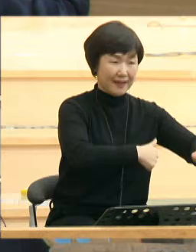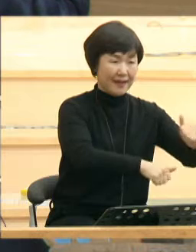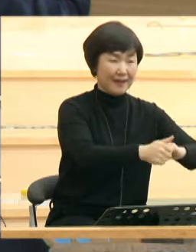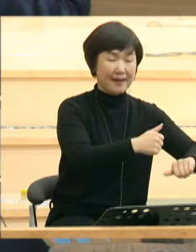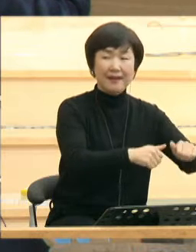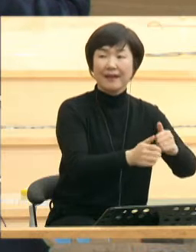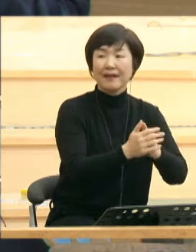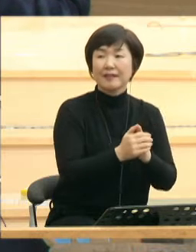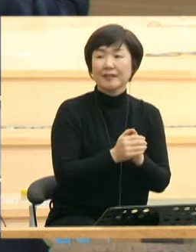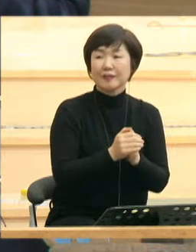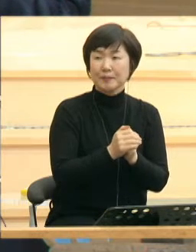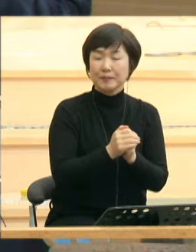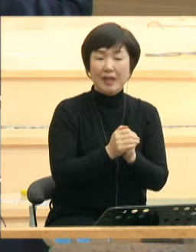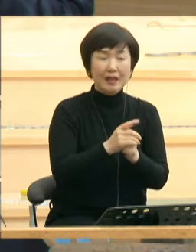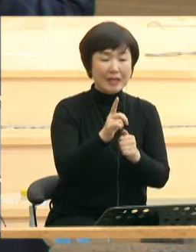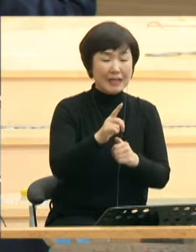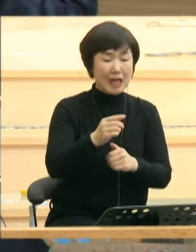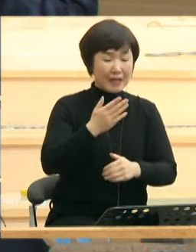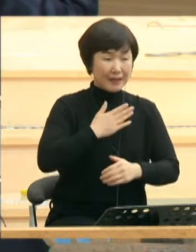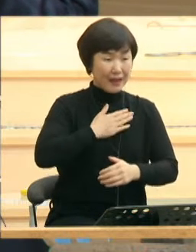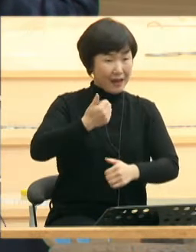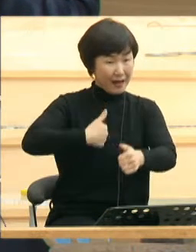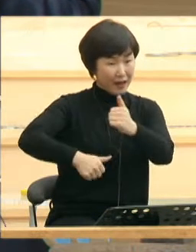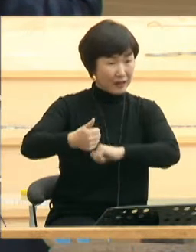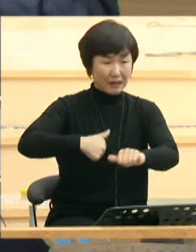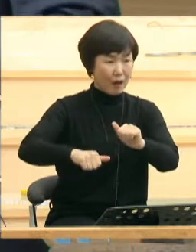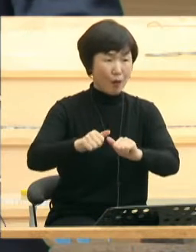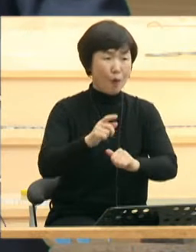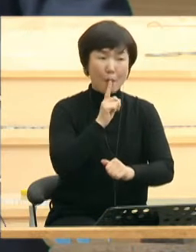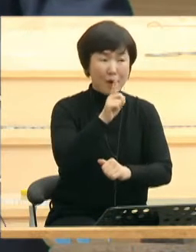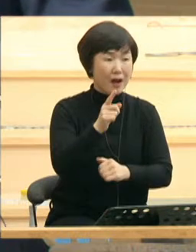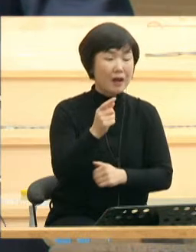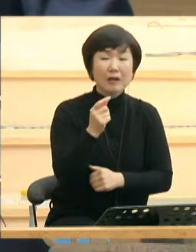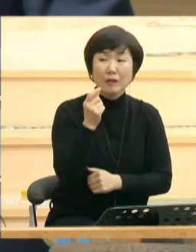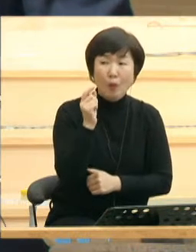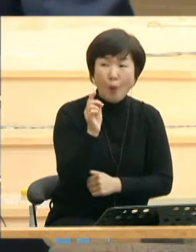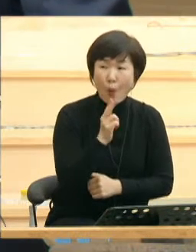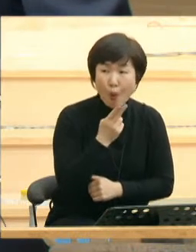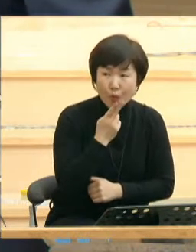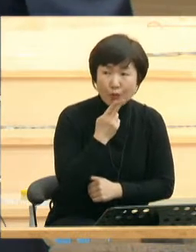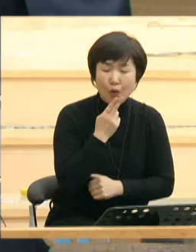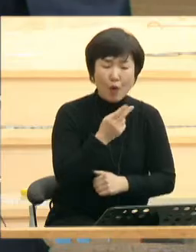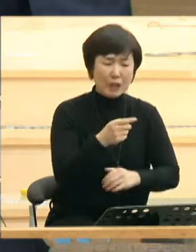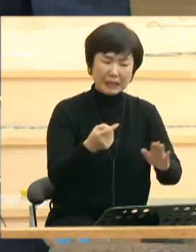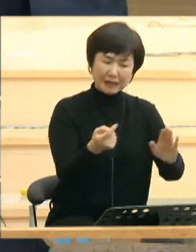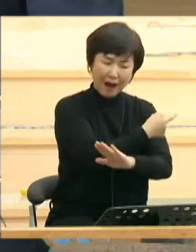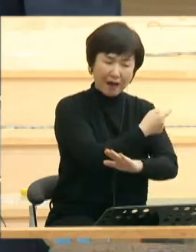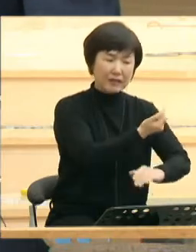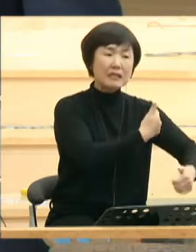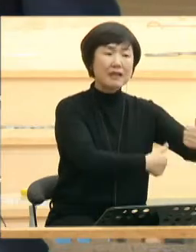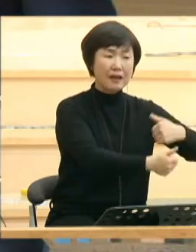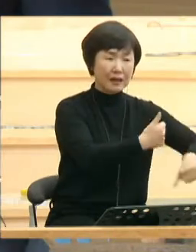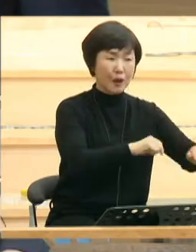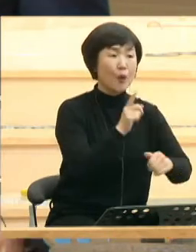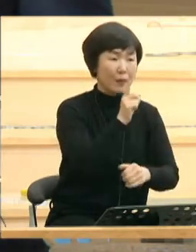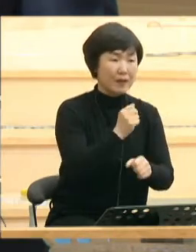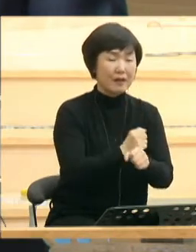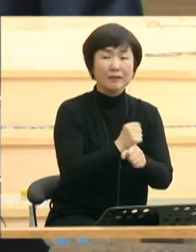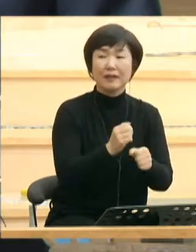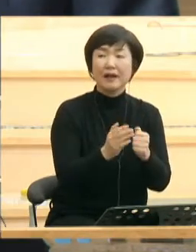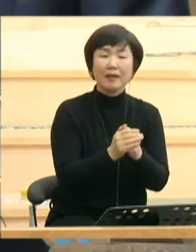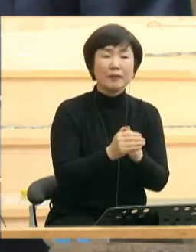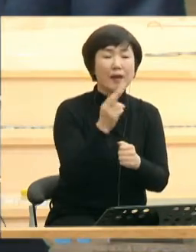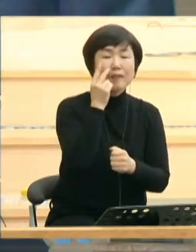넥스트 제네레이션 이라 말하지 않아요 다음 세대로 말하지 않고 다른 세대로 말해요 그래서 미국의 사역자